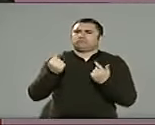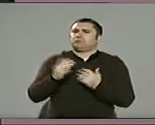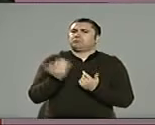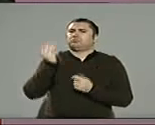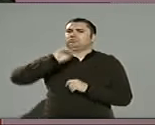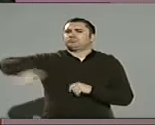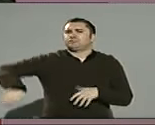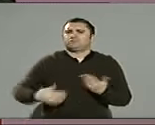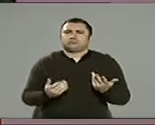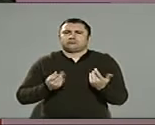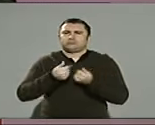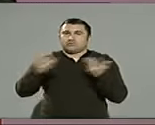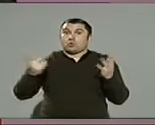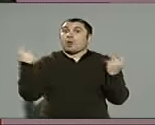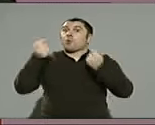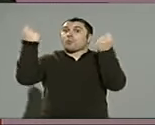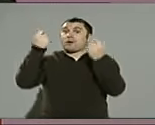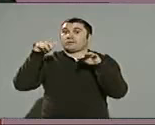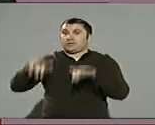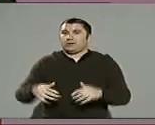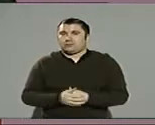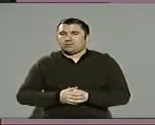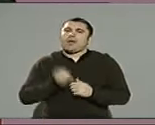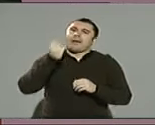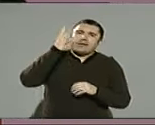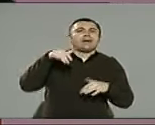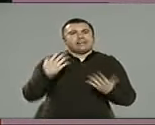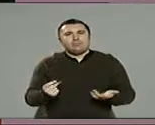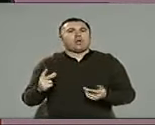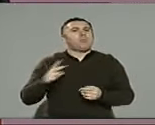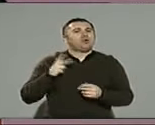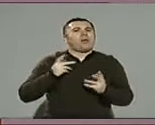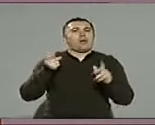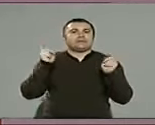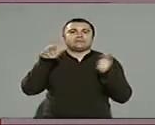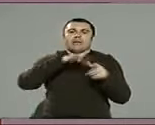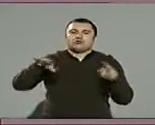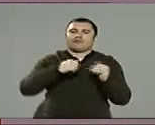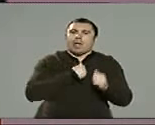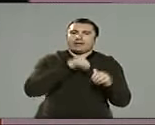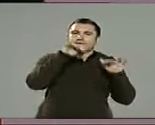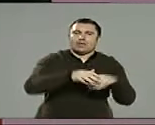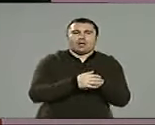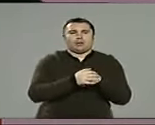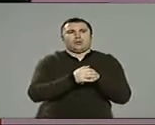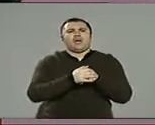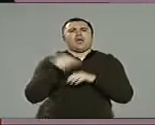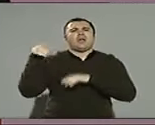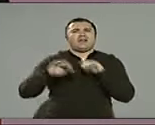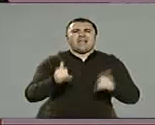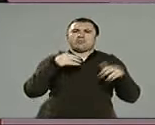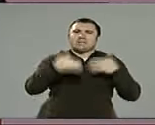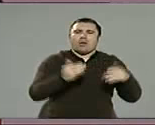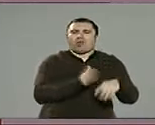werden. Natürlich gibt es in allen modernen Gesellschaften eine Vielzahl von Ängsten, von Brüchen in der Biografie, von